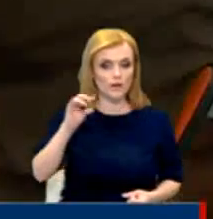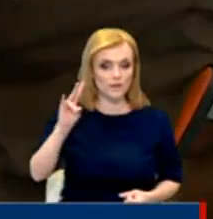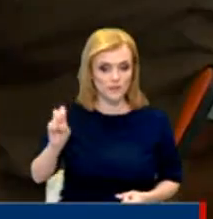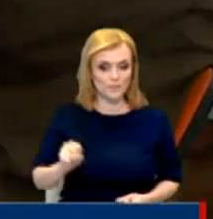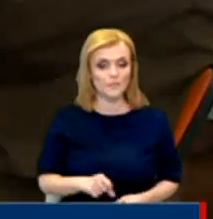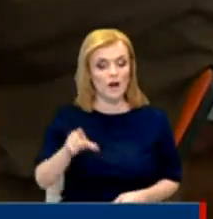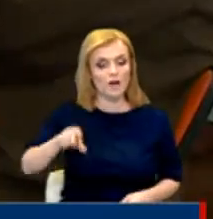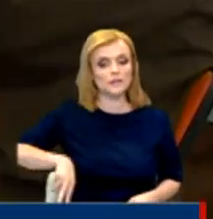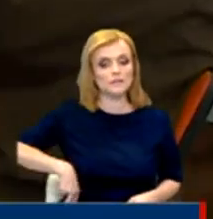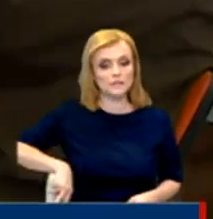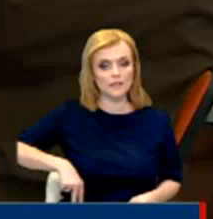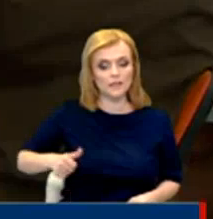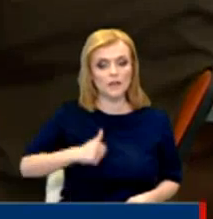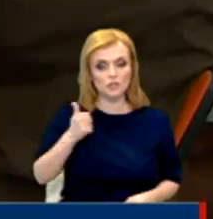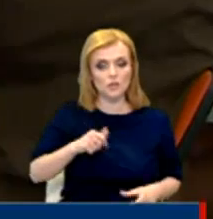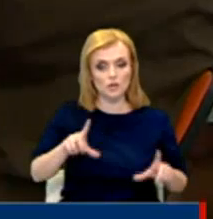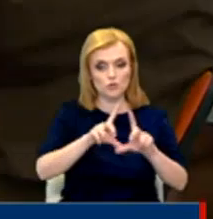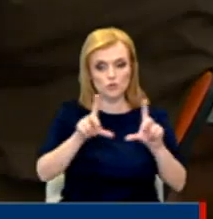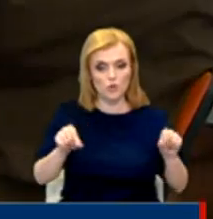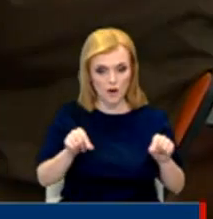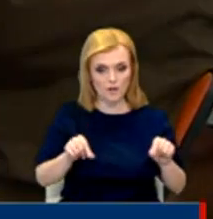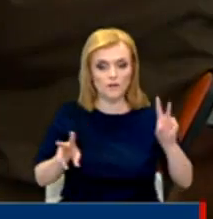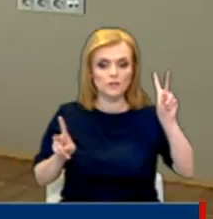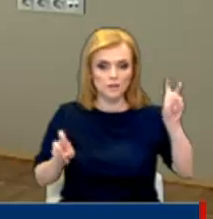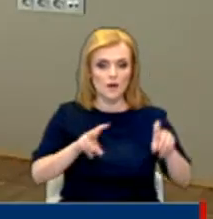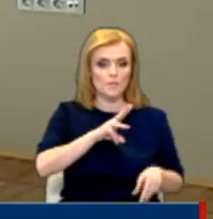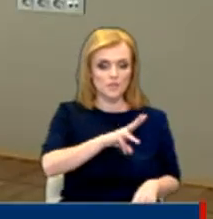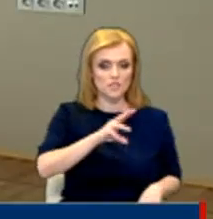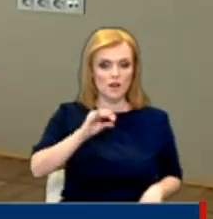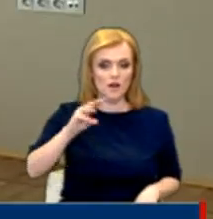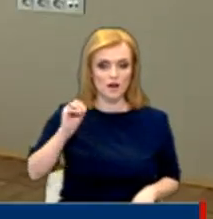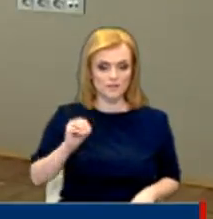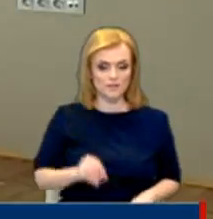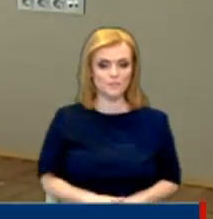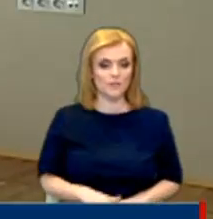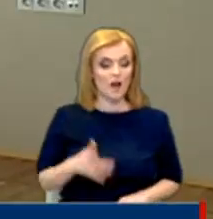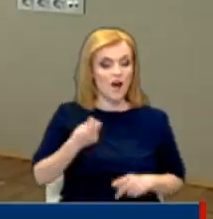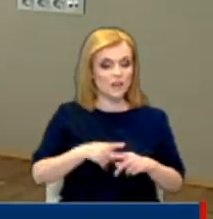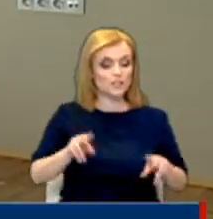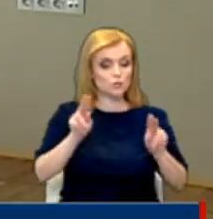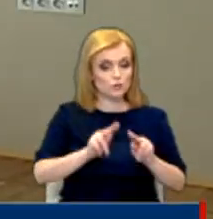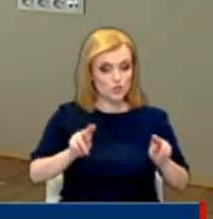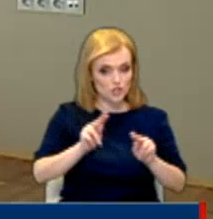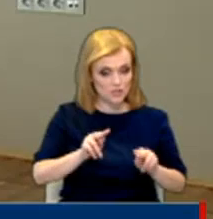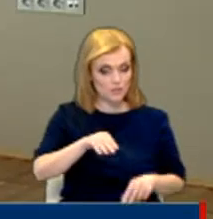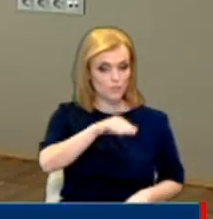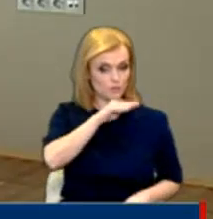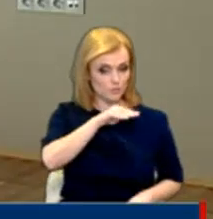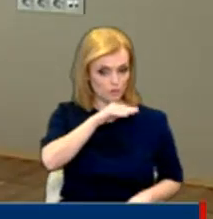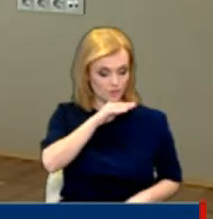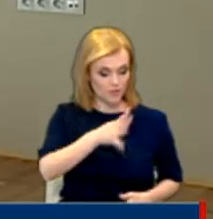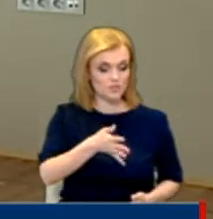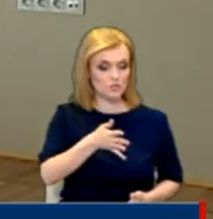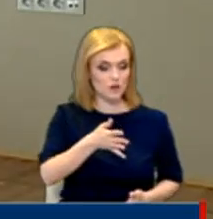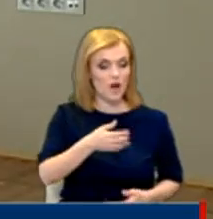Costin, directorul de onoare al liceului Mircea Eliade. Profesorul Florin Colceag a acceptat să facă o vizită la